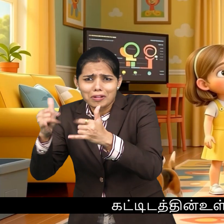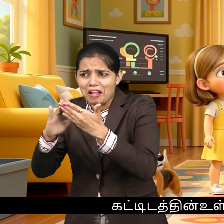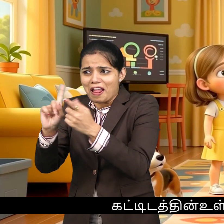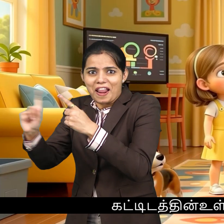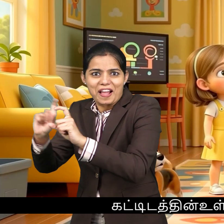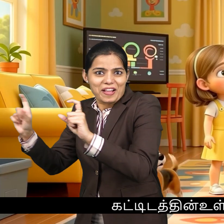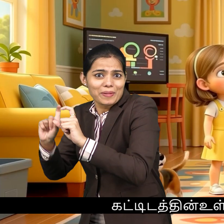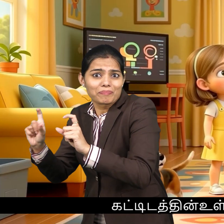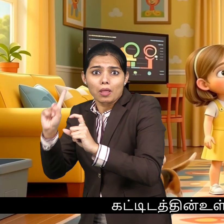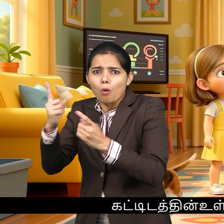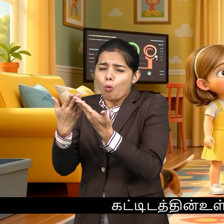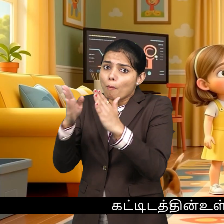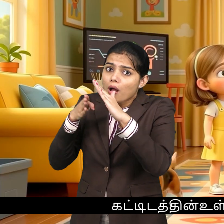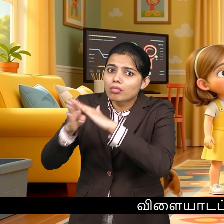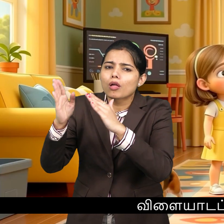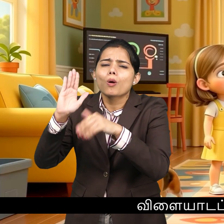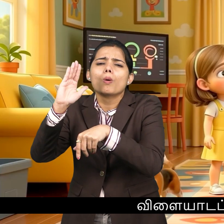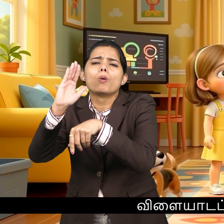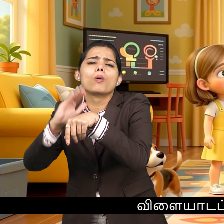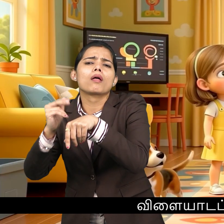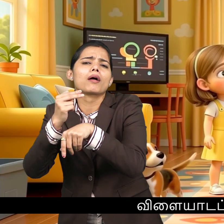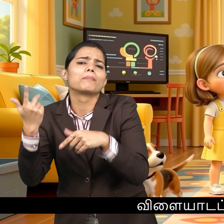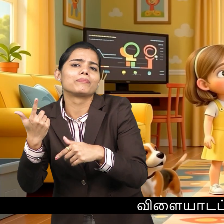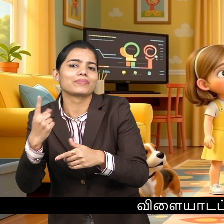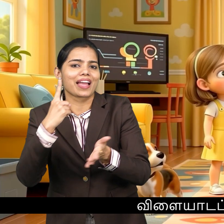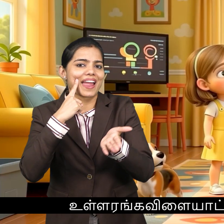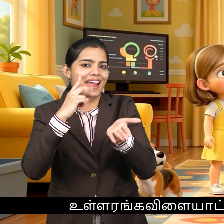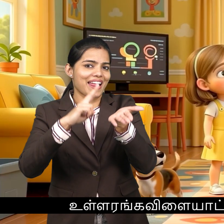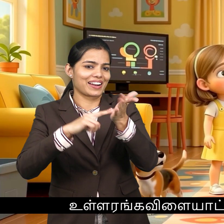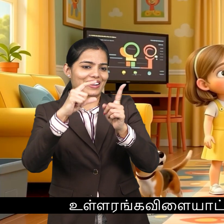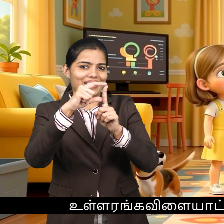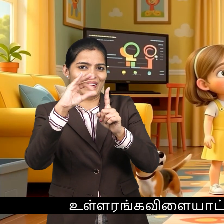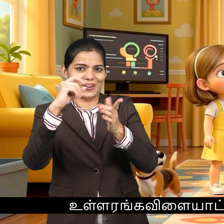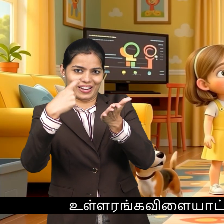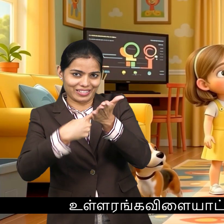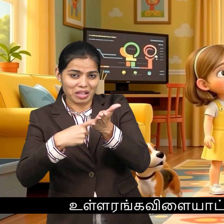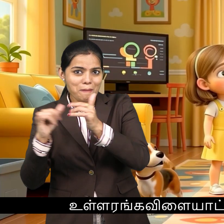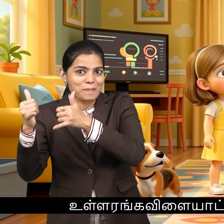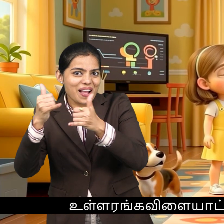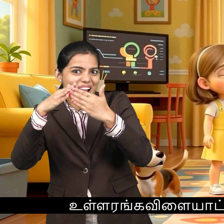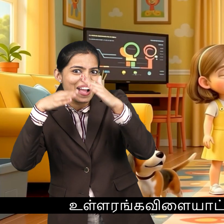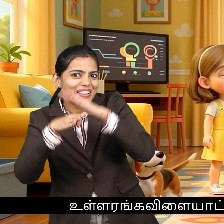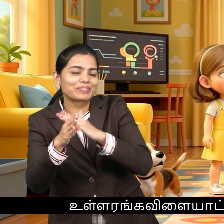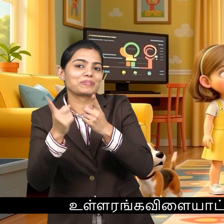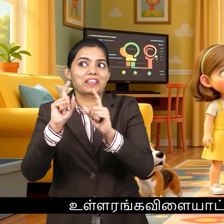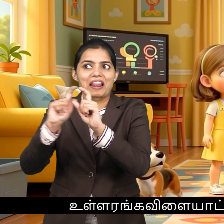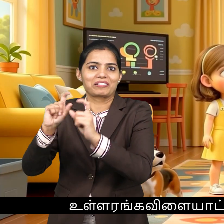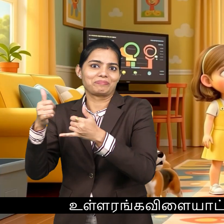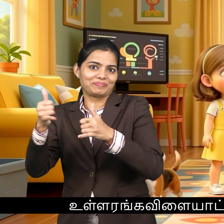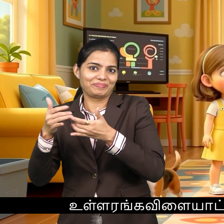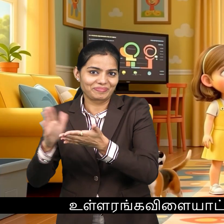கட்டிடத்தின் உள்ளே அல்லது மூடிய இடத்தில் விளையாடப்படும் விளையாட்டுகள் உள்ளரங்க விளையாட்டுகள் என